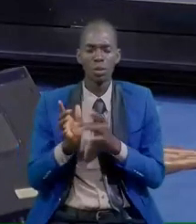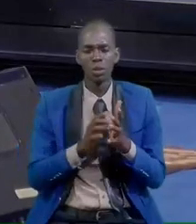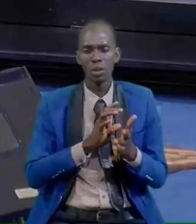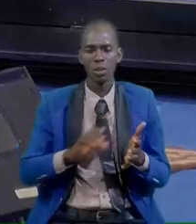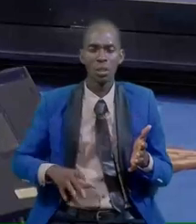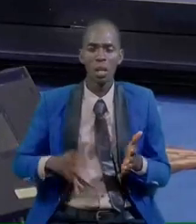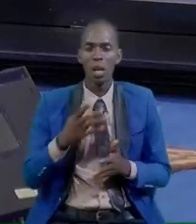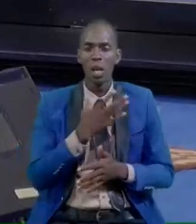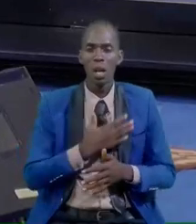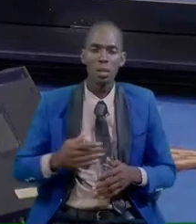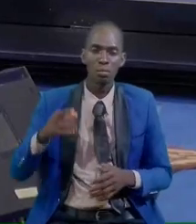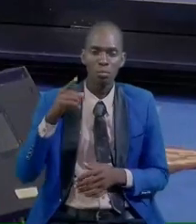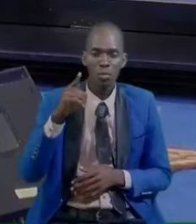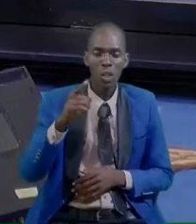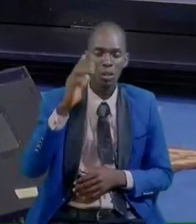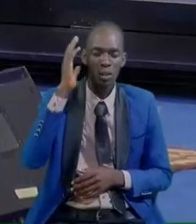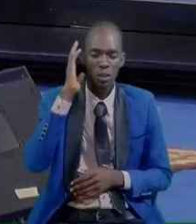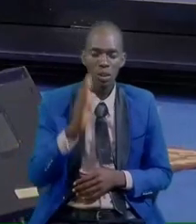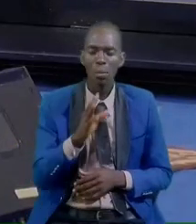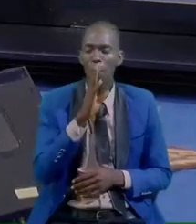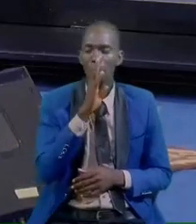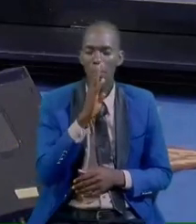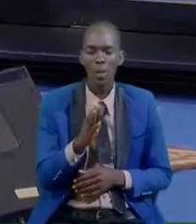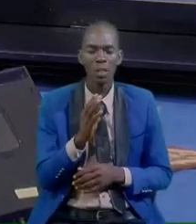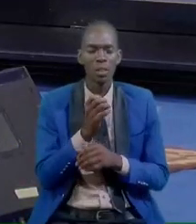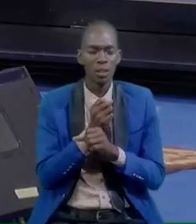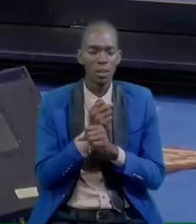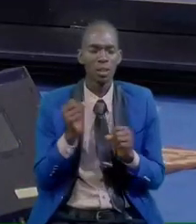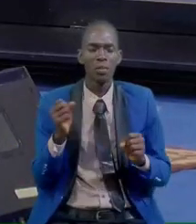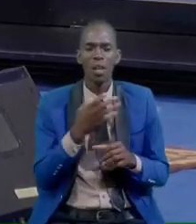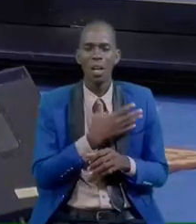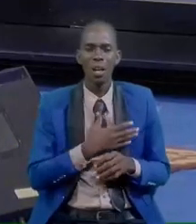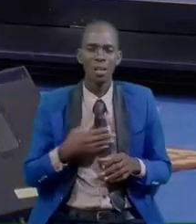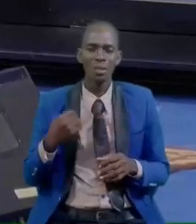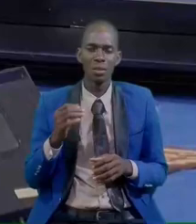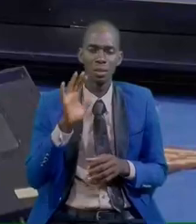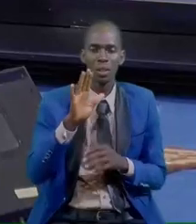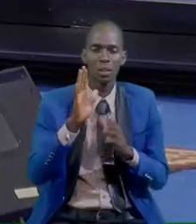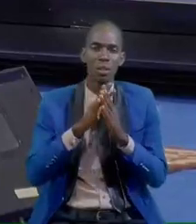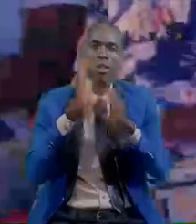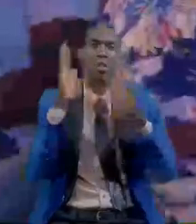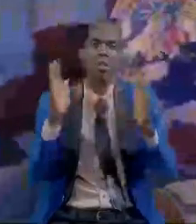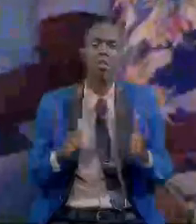tu seras sauvé, toi et ta maison.